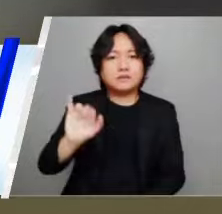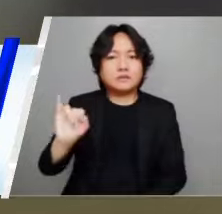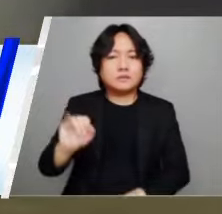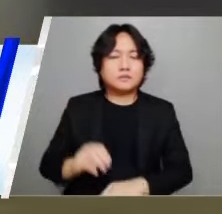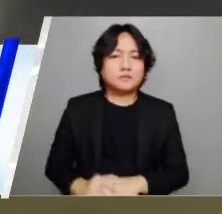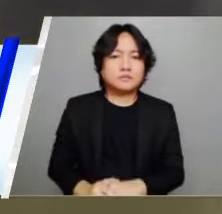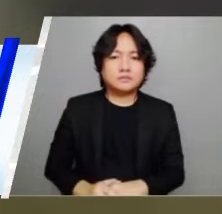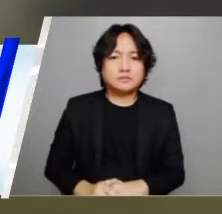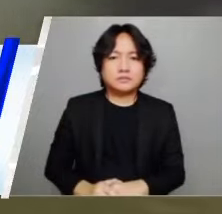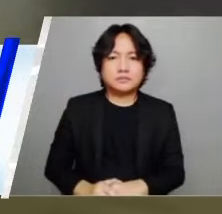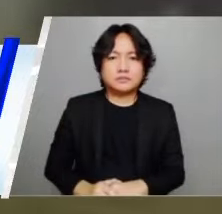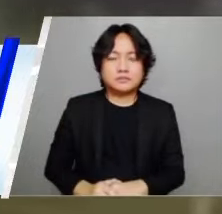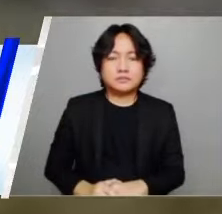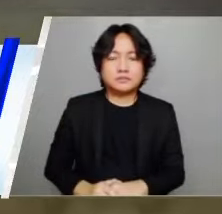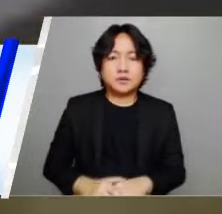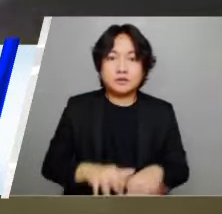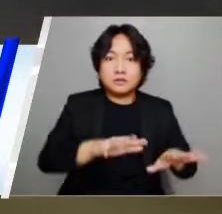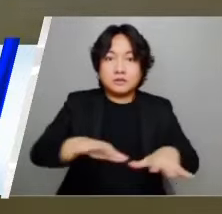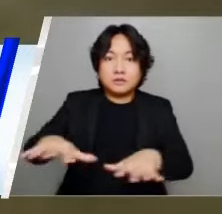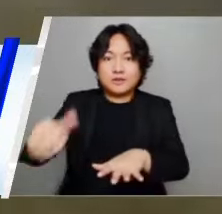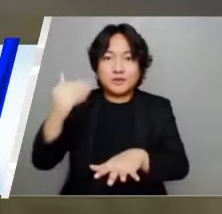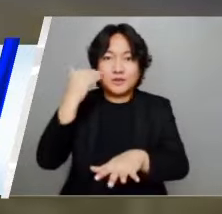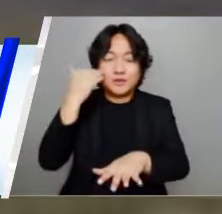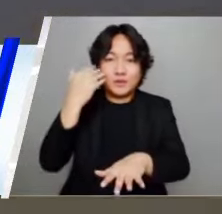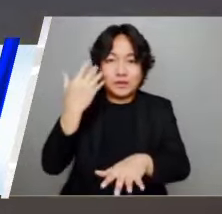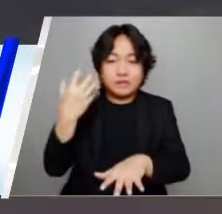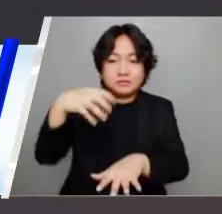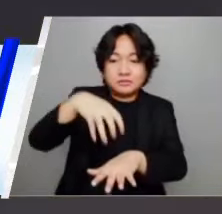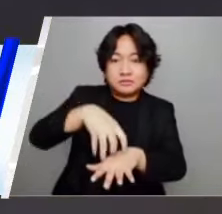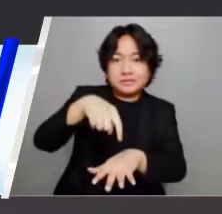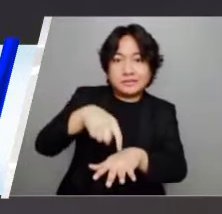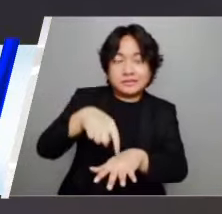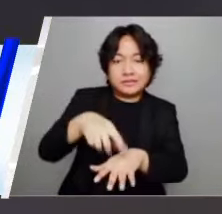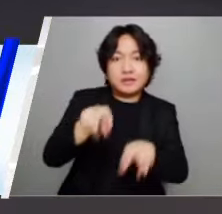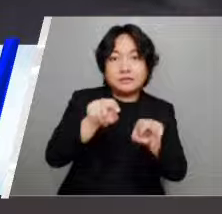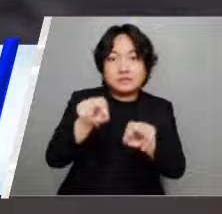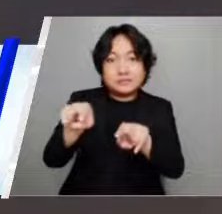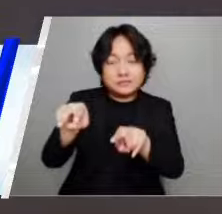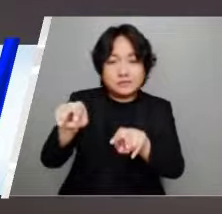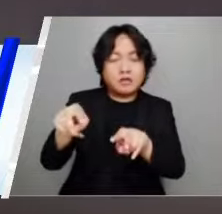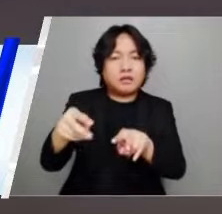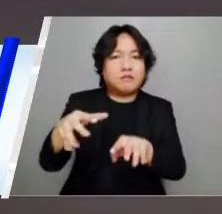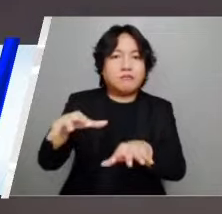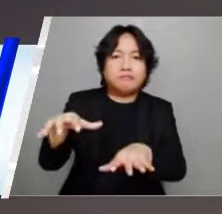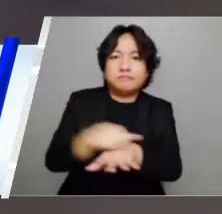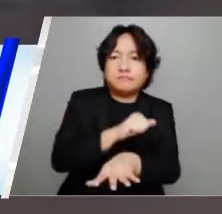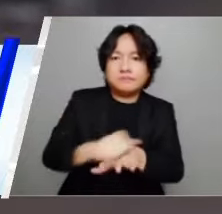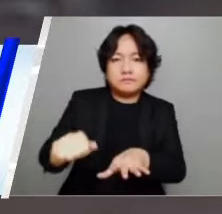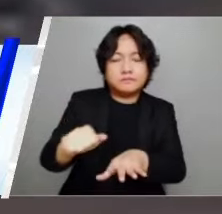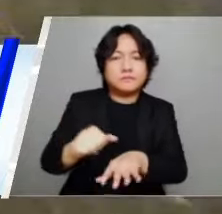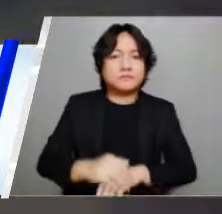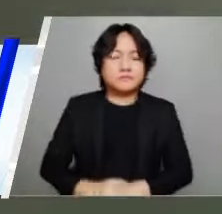Nilamon ng dagat ang Fisherman's Wharf at cottage na ito sa Barangay Padaya.